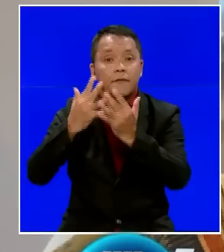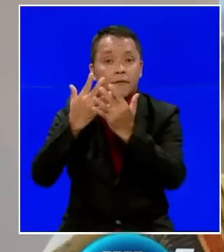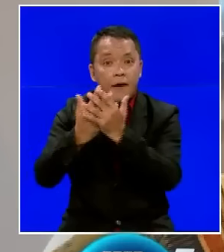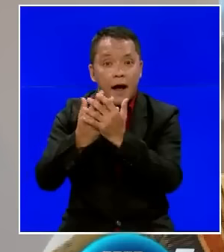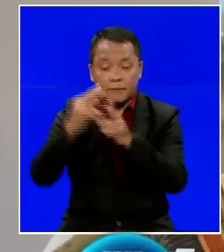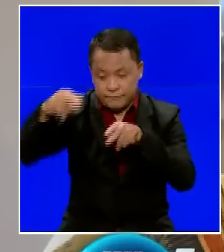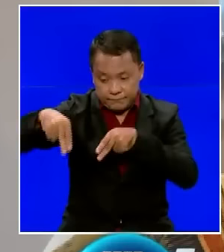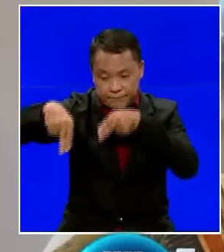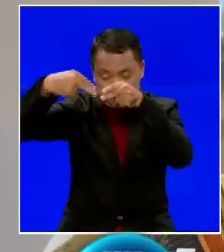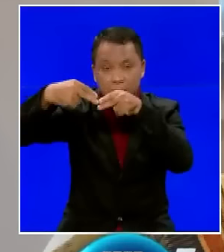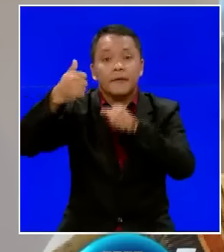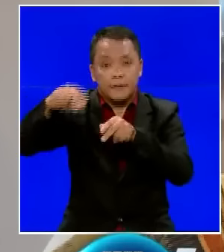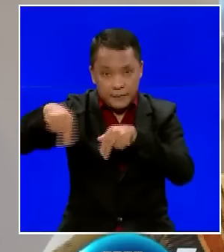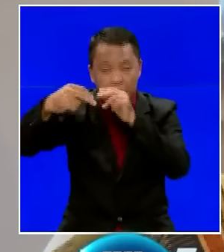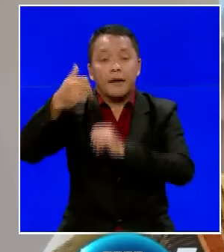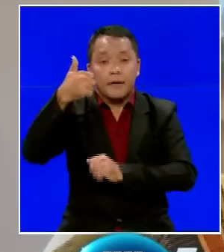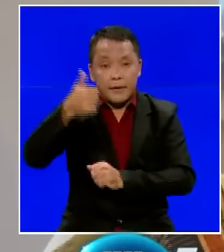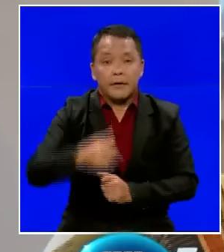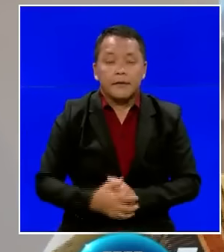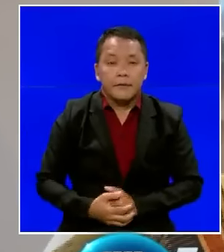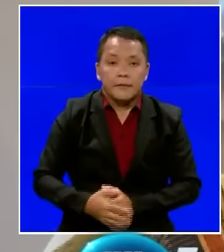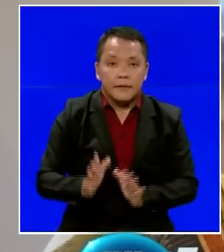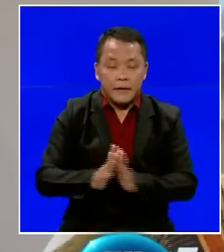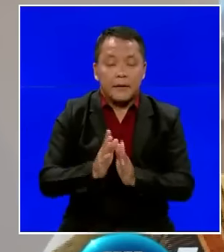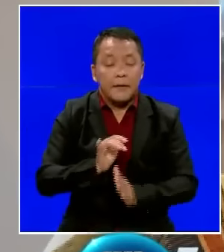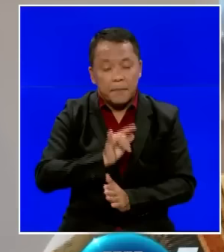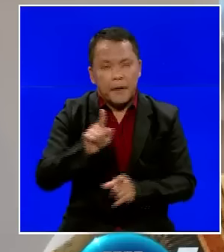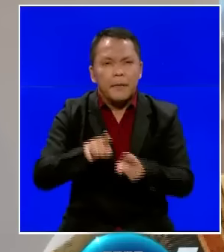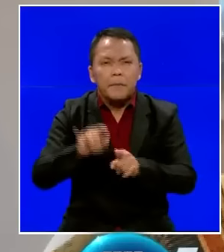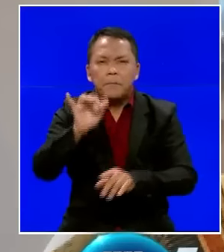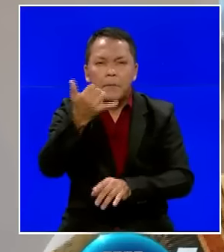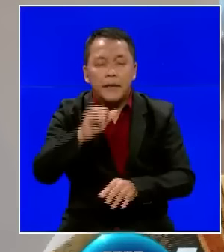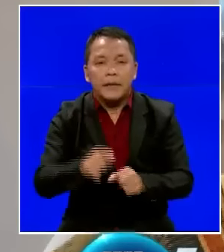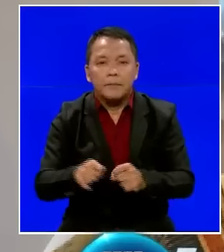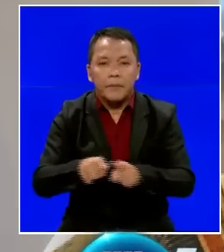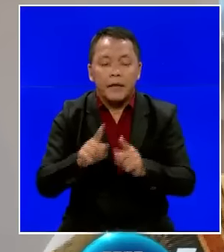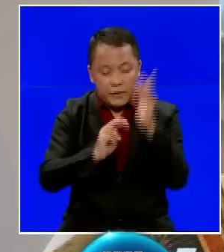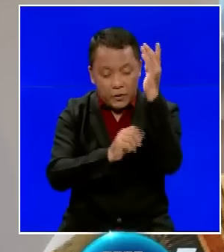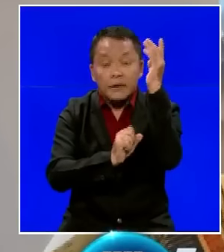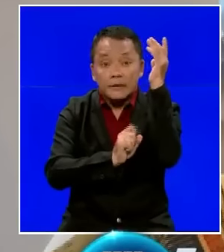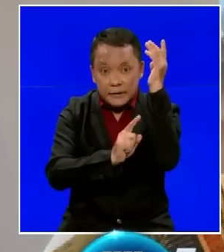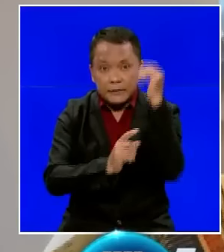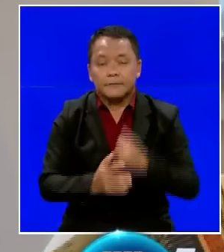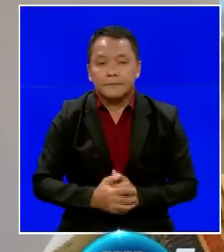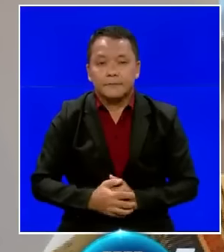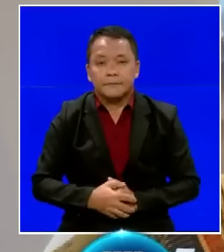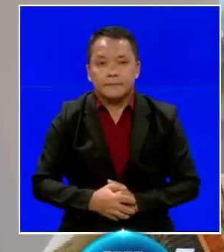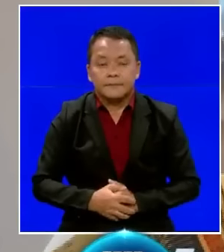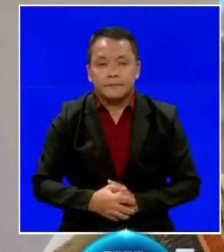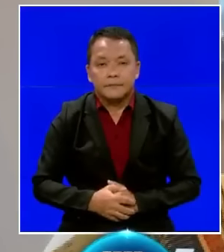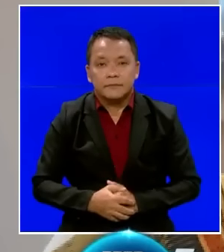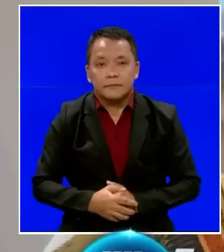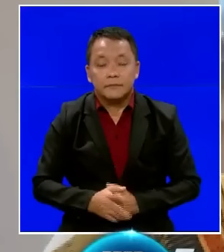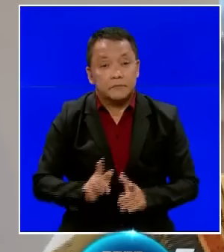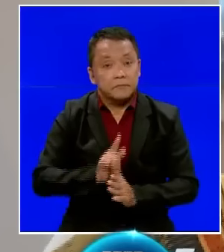วิดีโอคอลทางออนไลน์ได้จากนั้นเดินทางไปก็อาจจะต้องไปนครเลยนะครับ วันอังคารนี้คือลงปึ๊